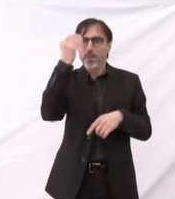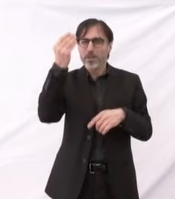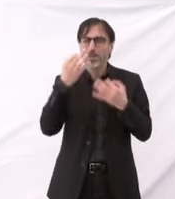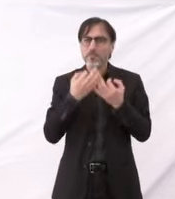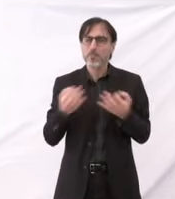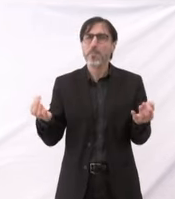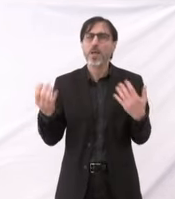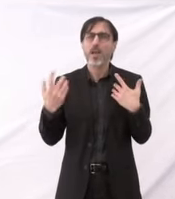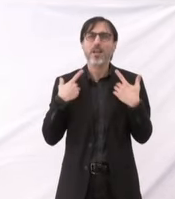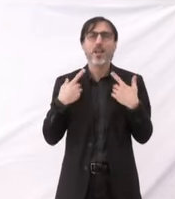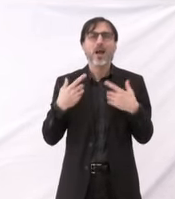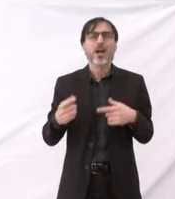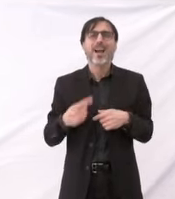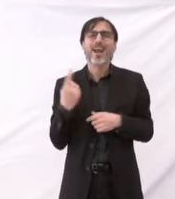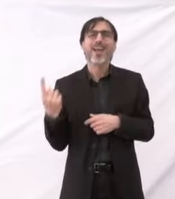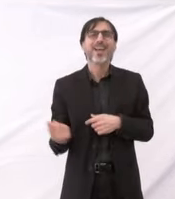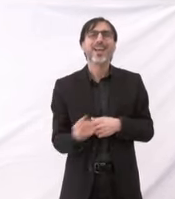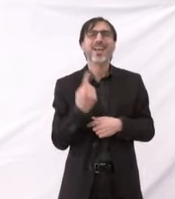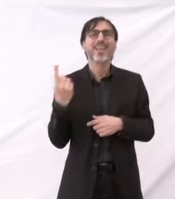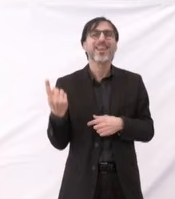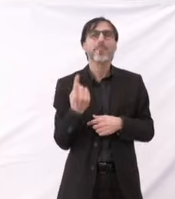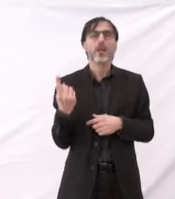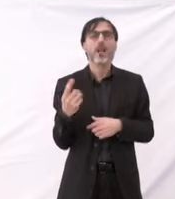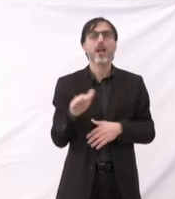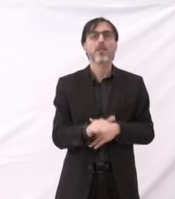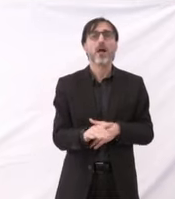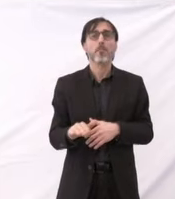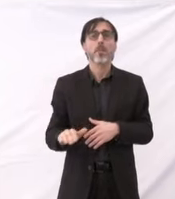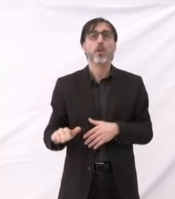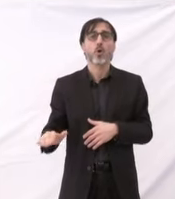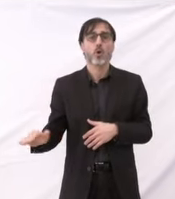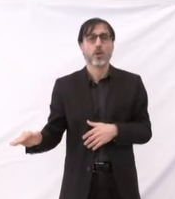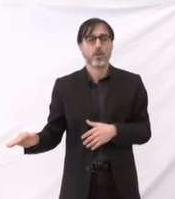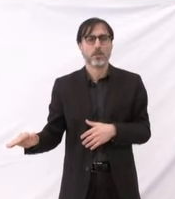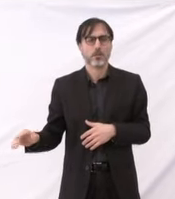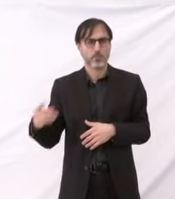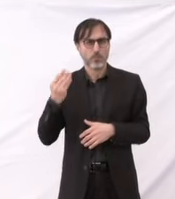tema della criminalità minorile.